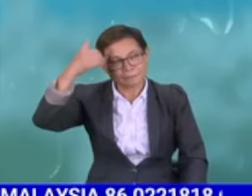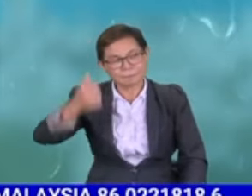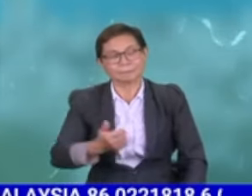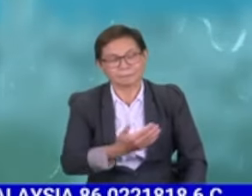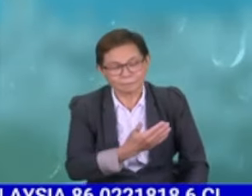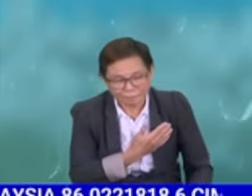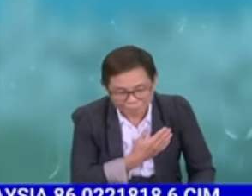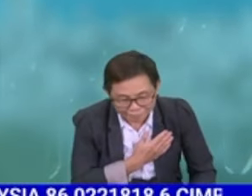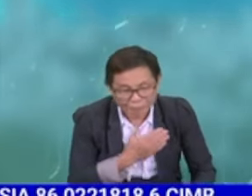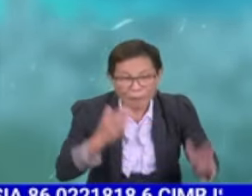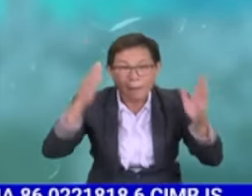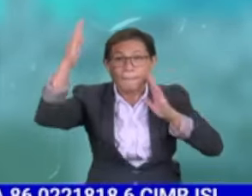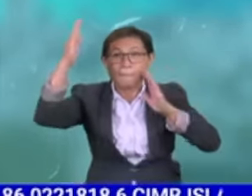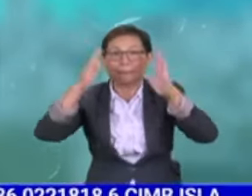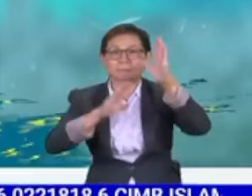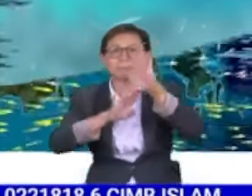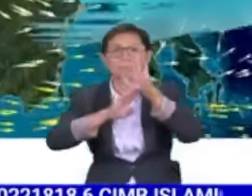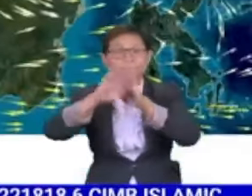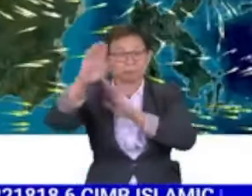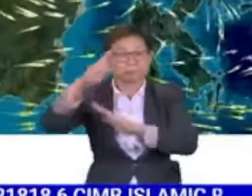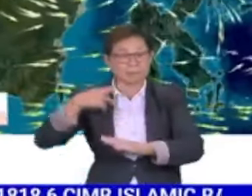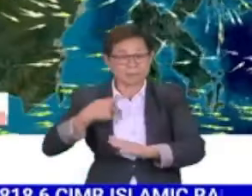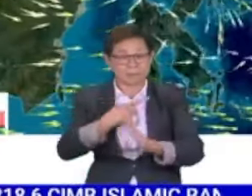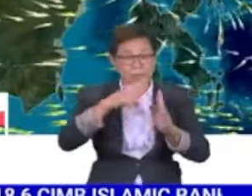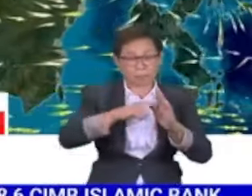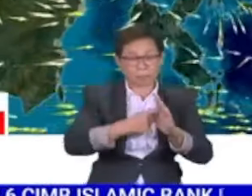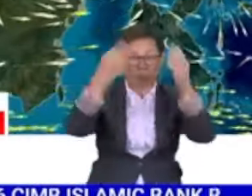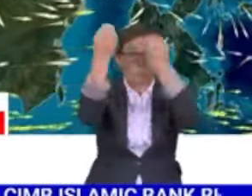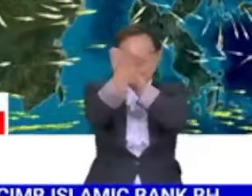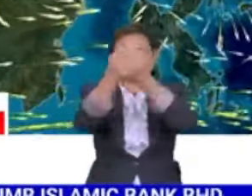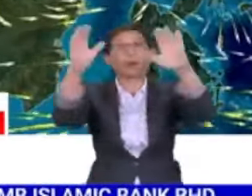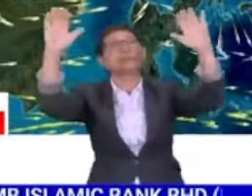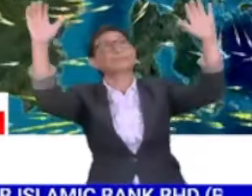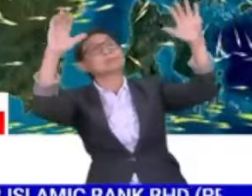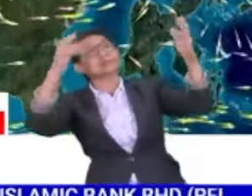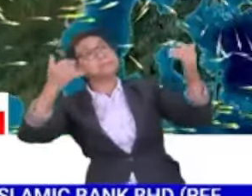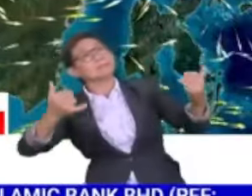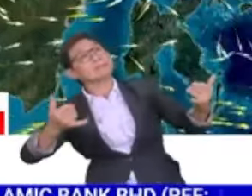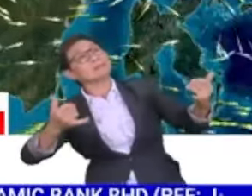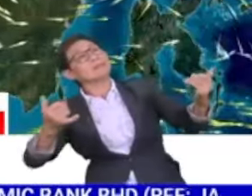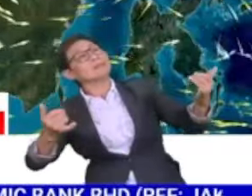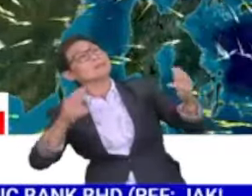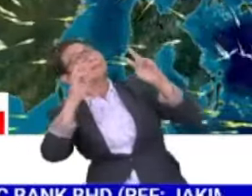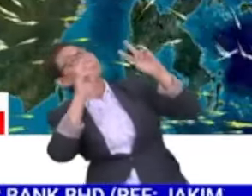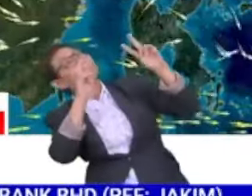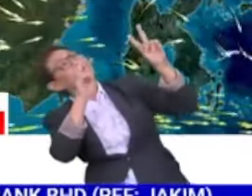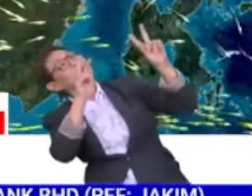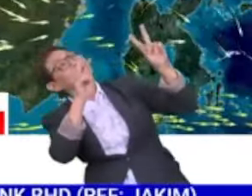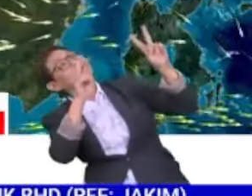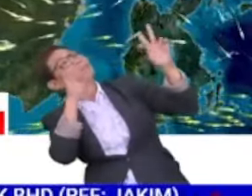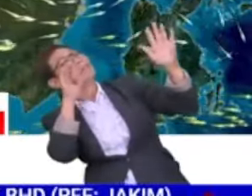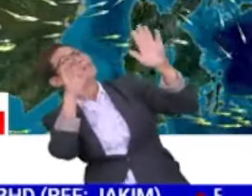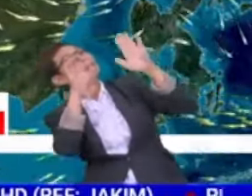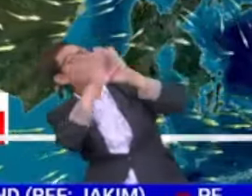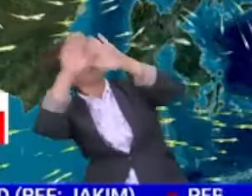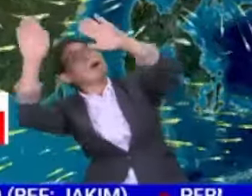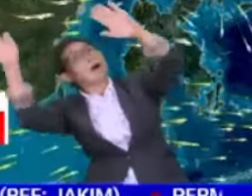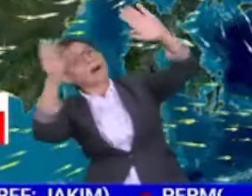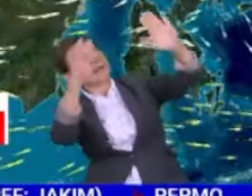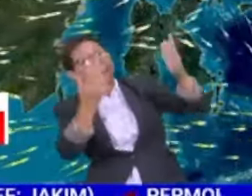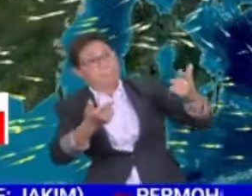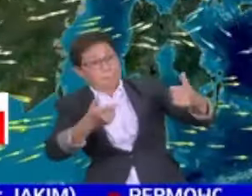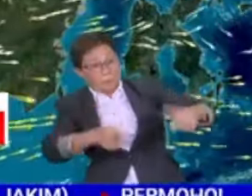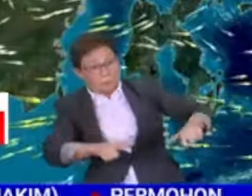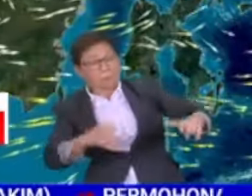Assalamualaikum dan salam Malaysia Madani. Kita mulakan informasi cuaca pada malam ini dengan melihat kepada carta angin